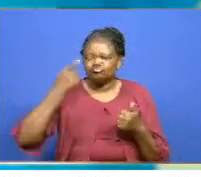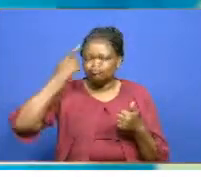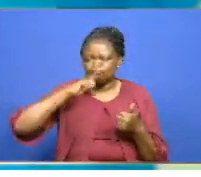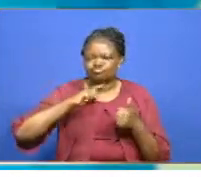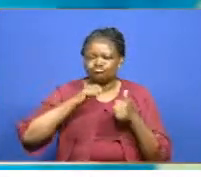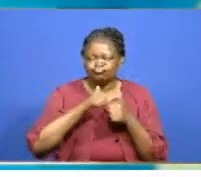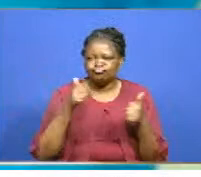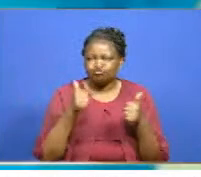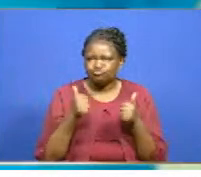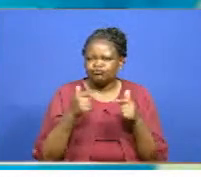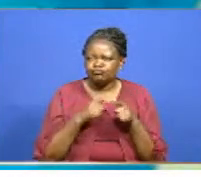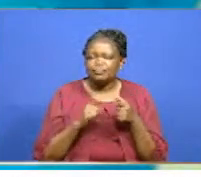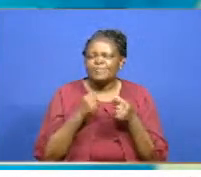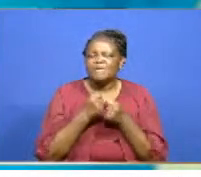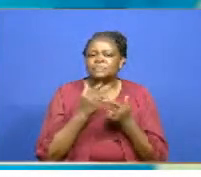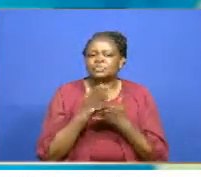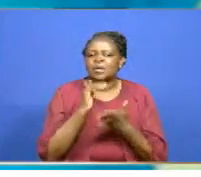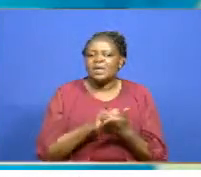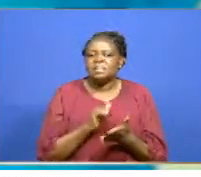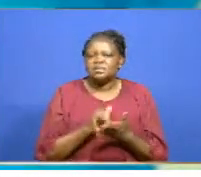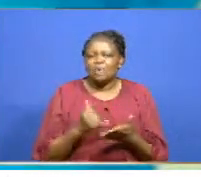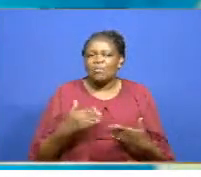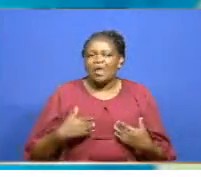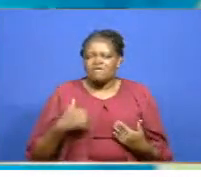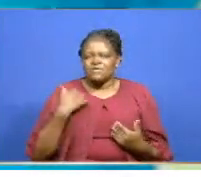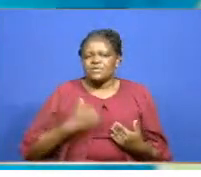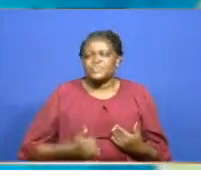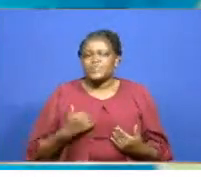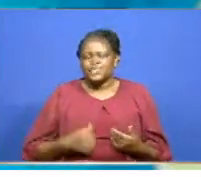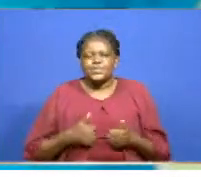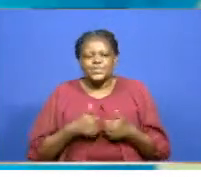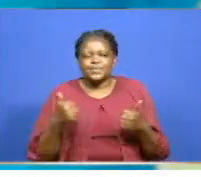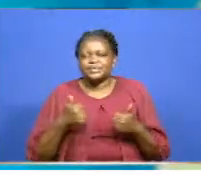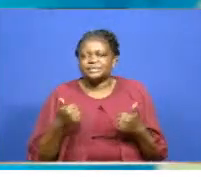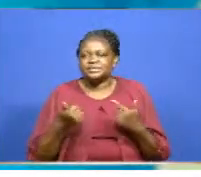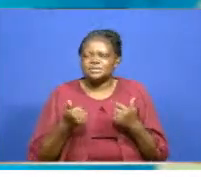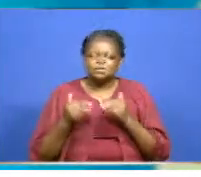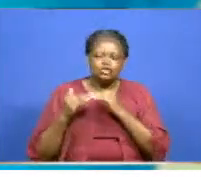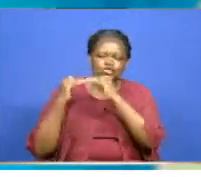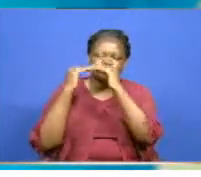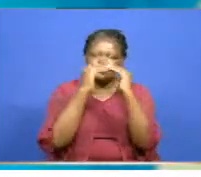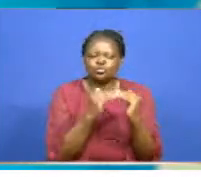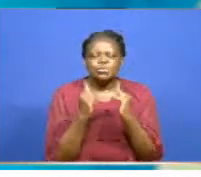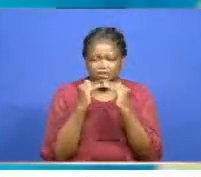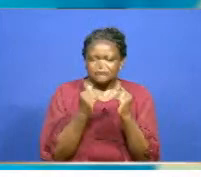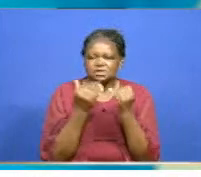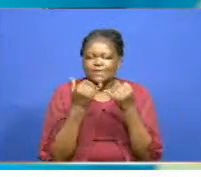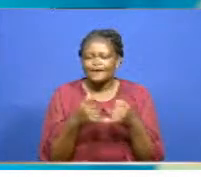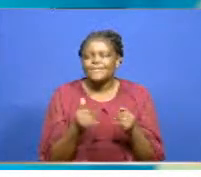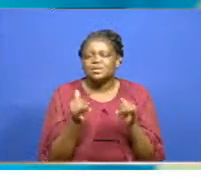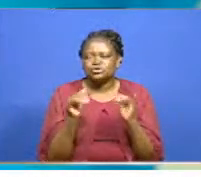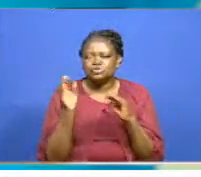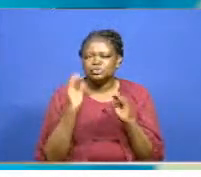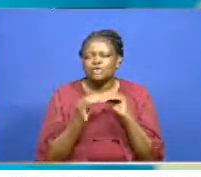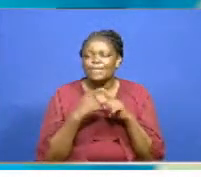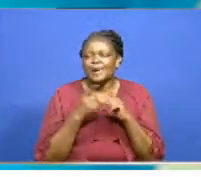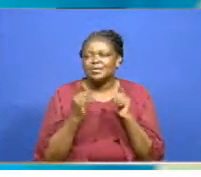na hii. So ni ku make sure tu kuna uadilifu, uaminifu, uwazi na usawa katika kutekeleza mambo ya election.